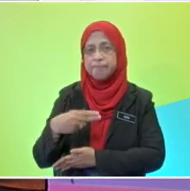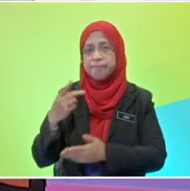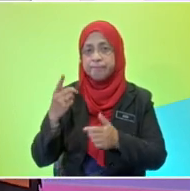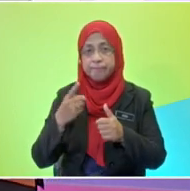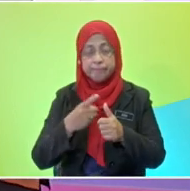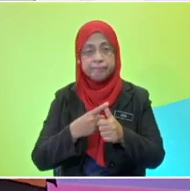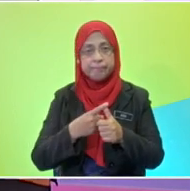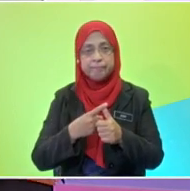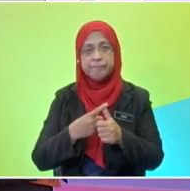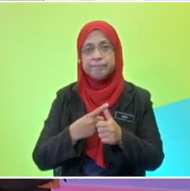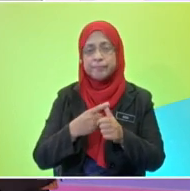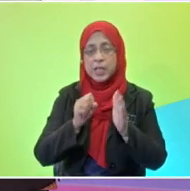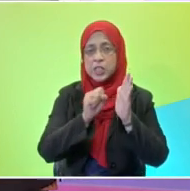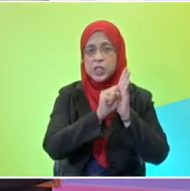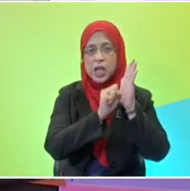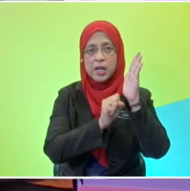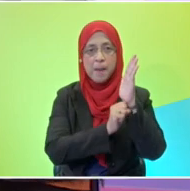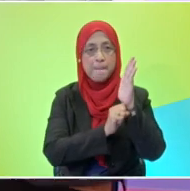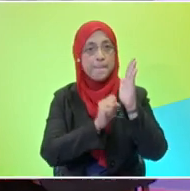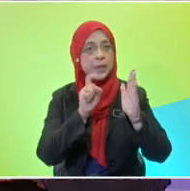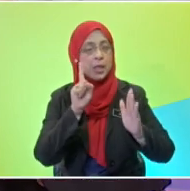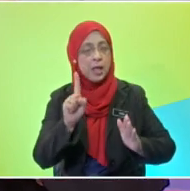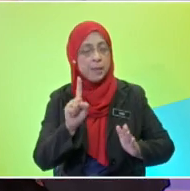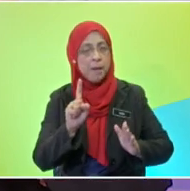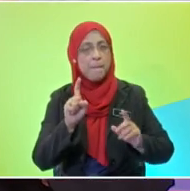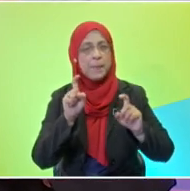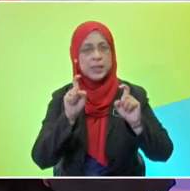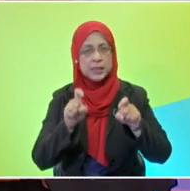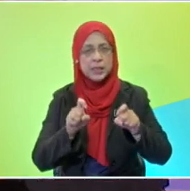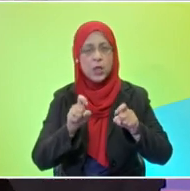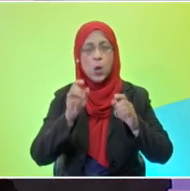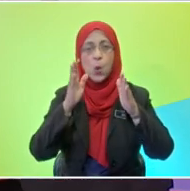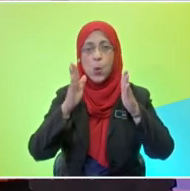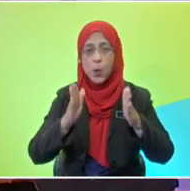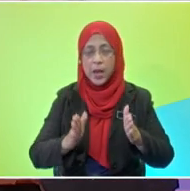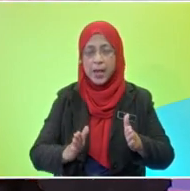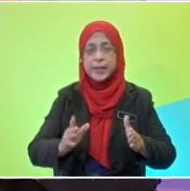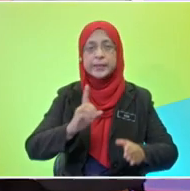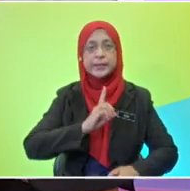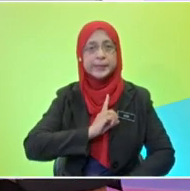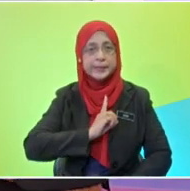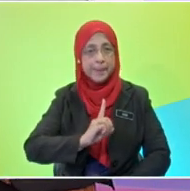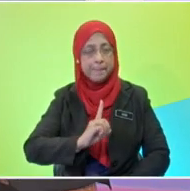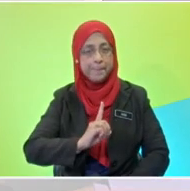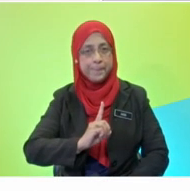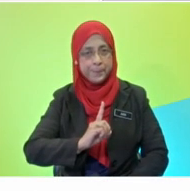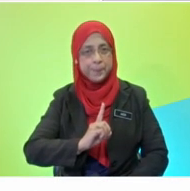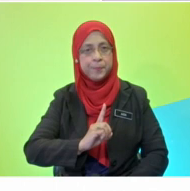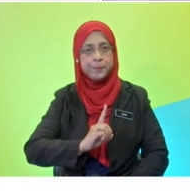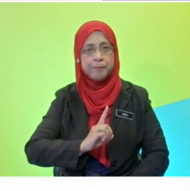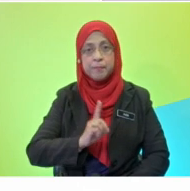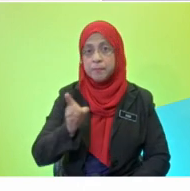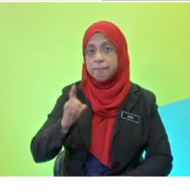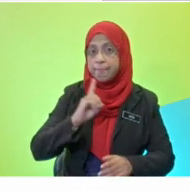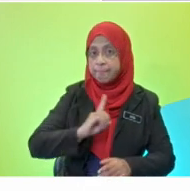pertama syarat yang pertama mestilah seorang Islam ya seorang Islam Allah